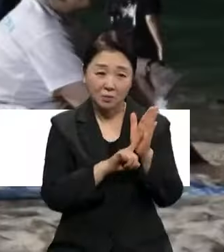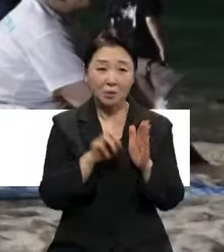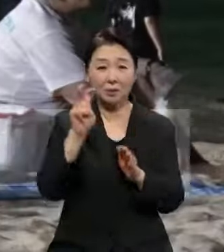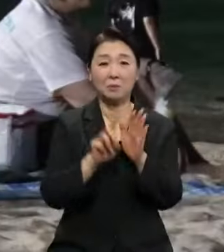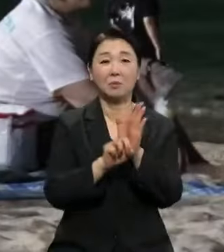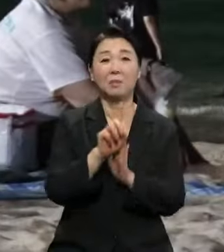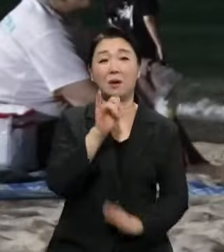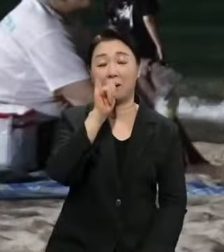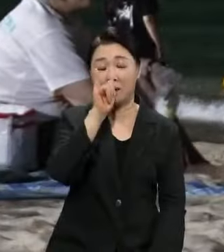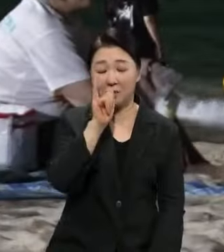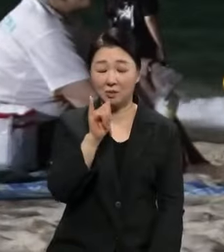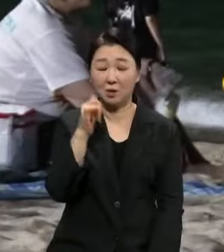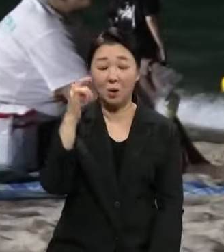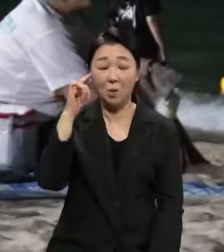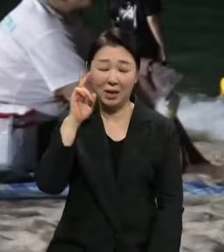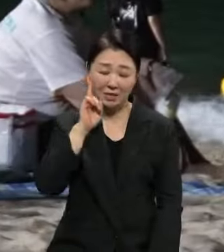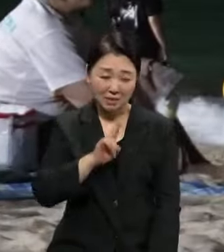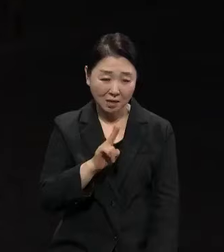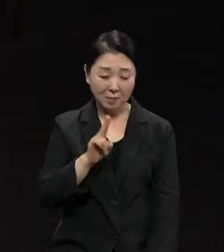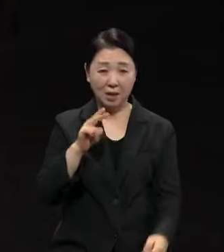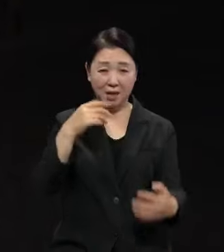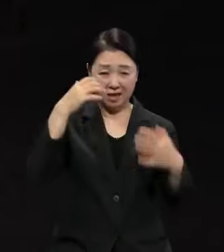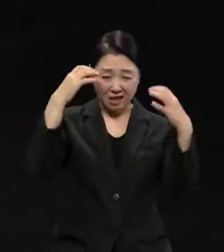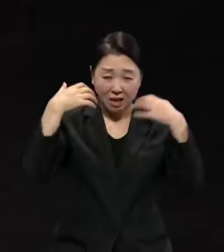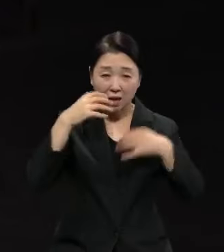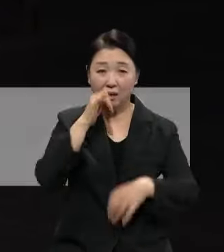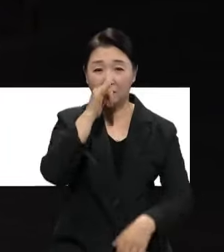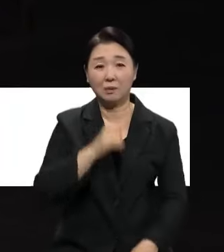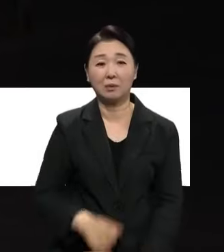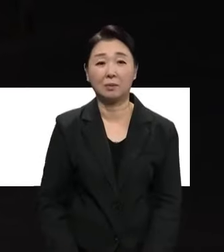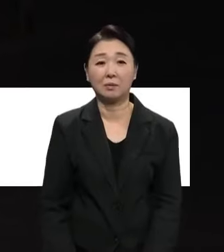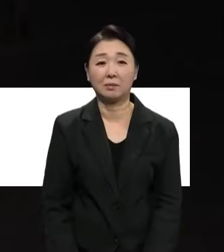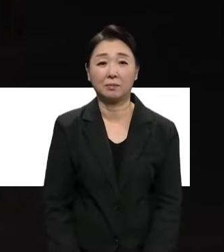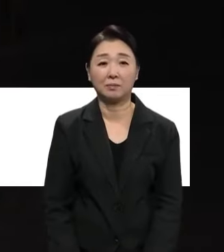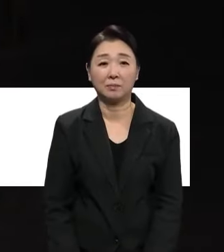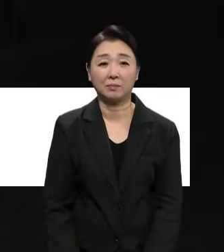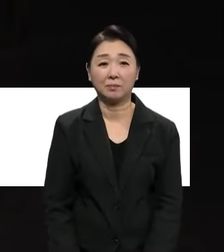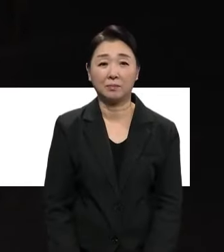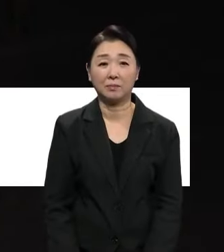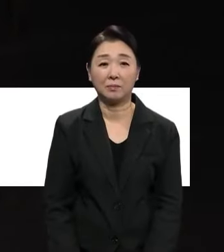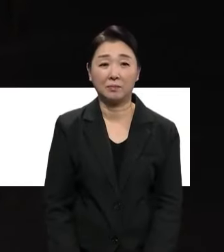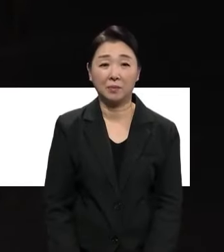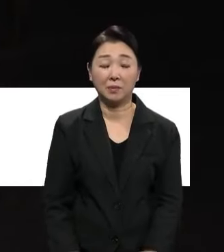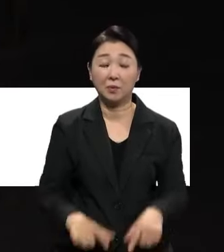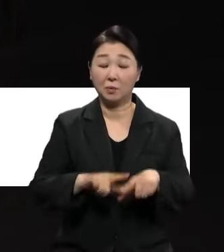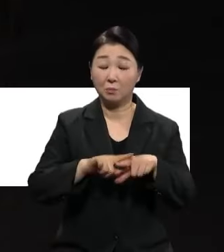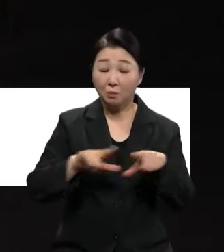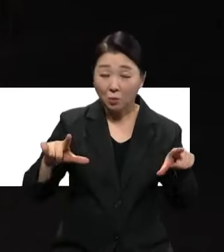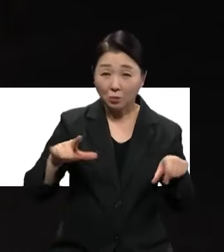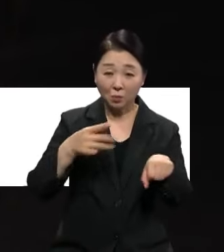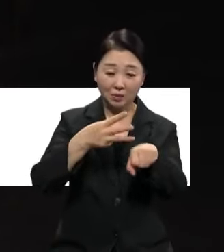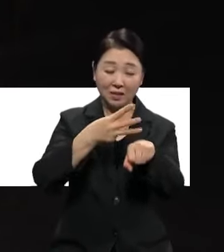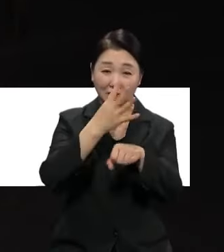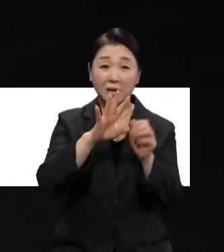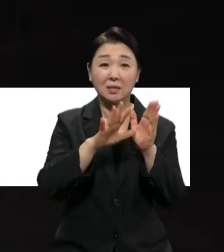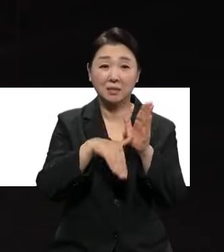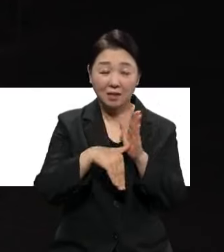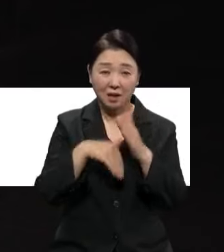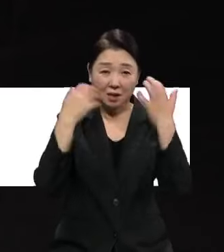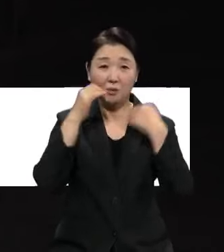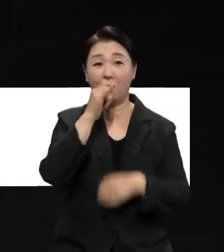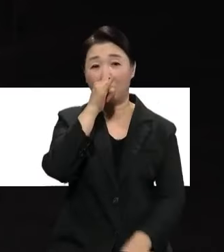웃도는 초 열대야도 관측됐습니다 보통 한 서이 돼야 그때야 잠이 와요 더의